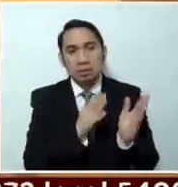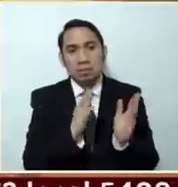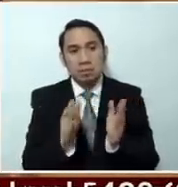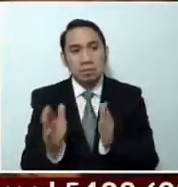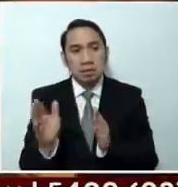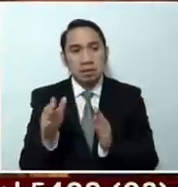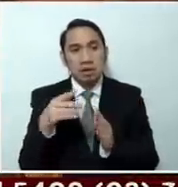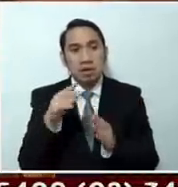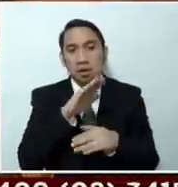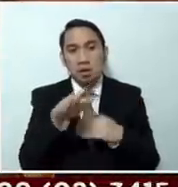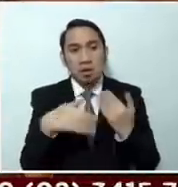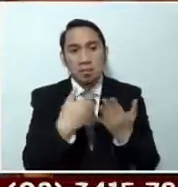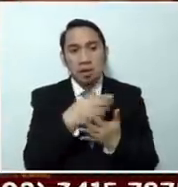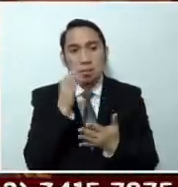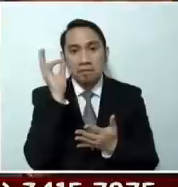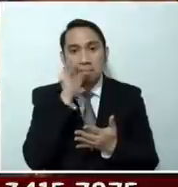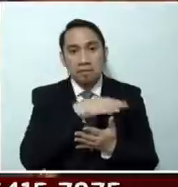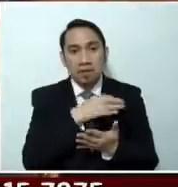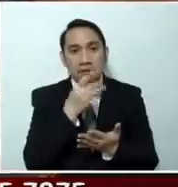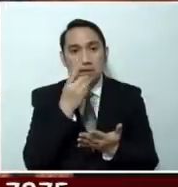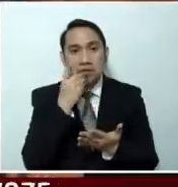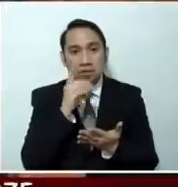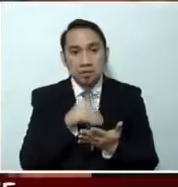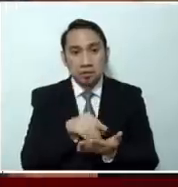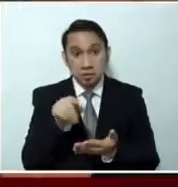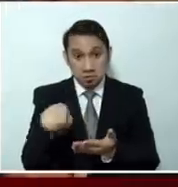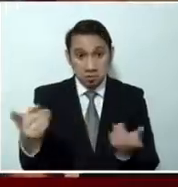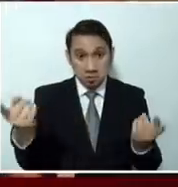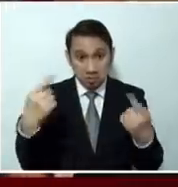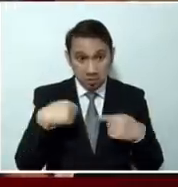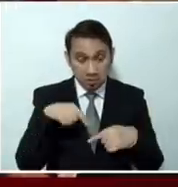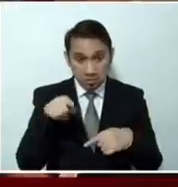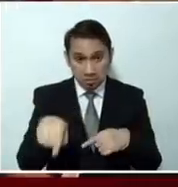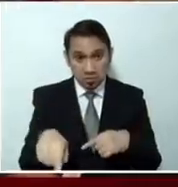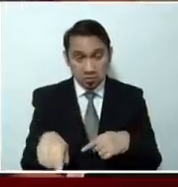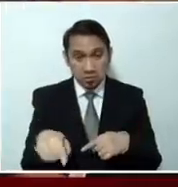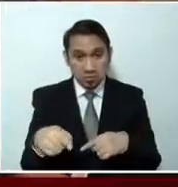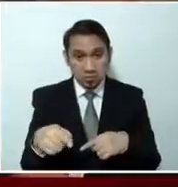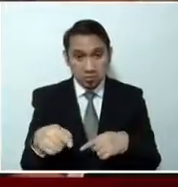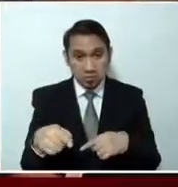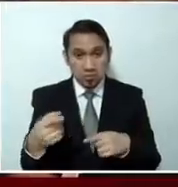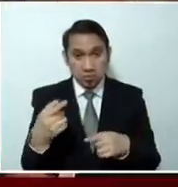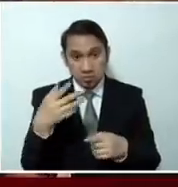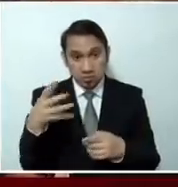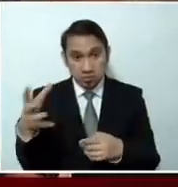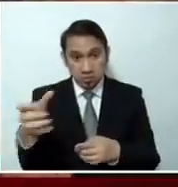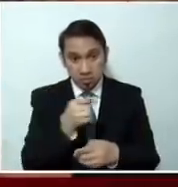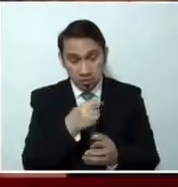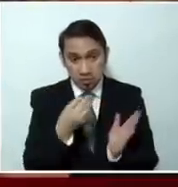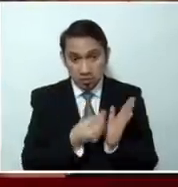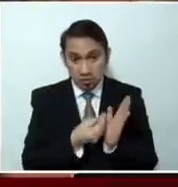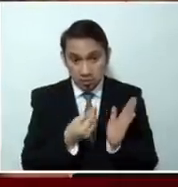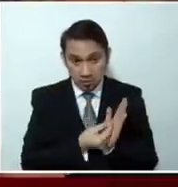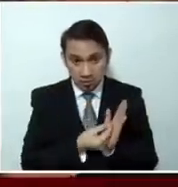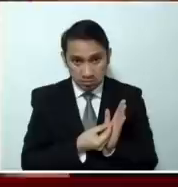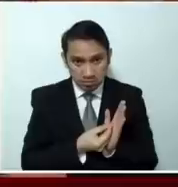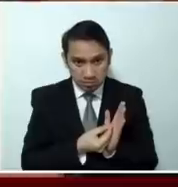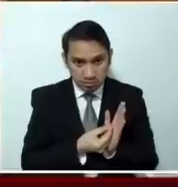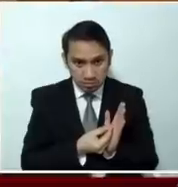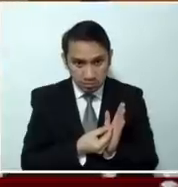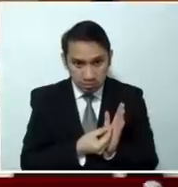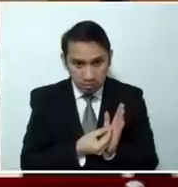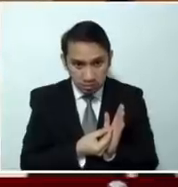ID. Pumunta ka lang dito para kunin yung pera, ipahati ka lang yun. Totoo ba yan? Hindi. Nag-tosap lang ako